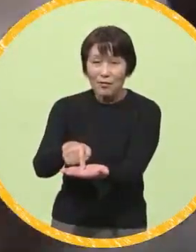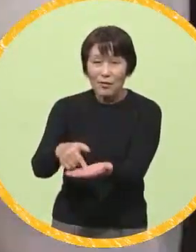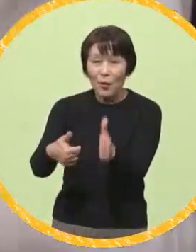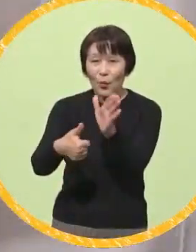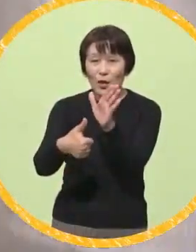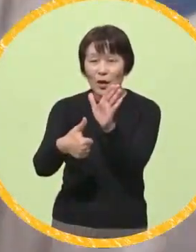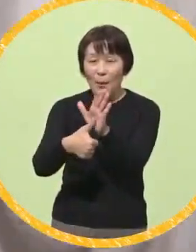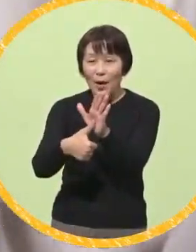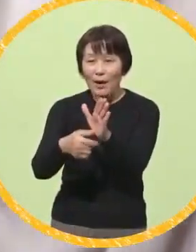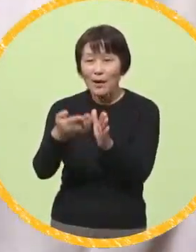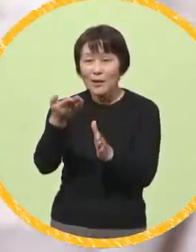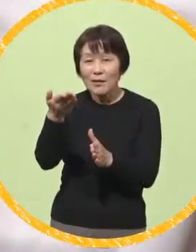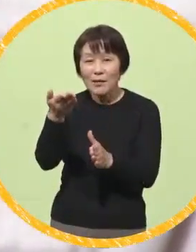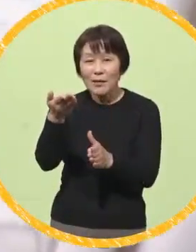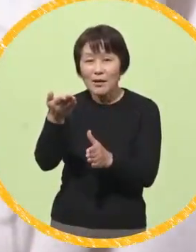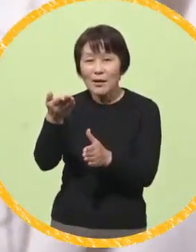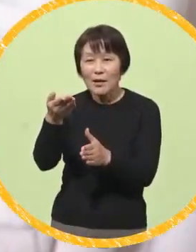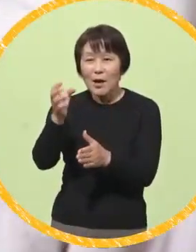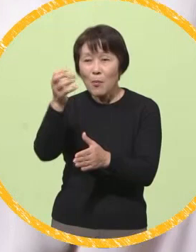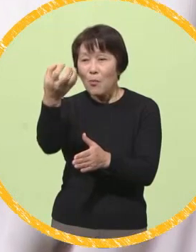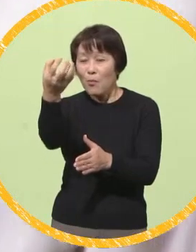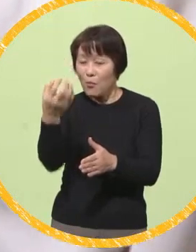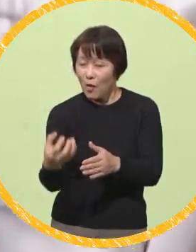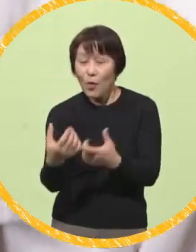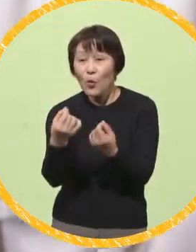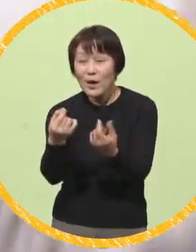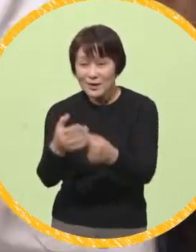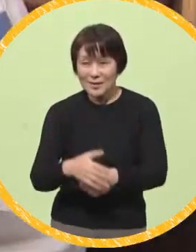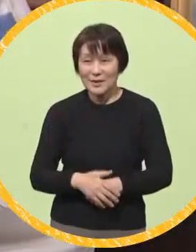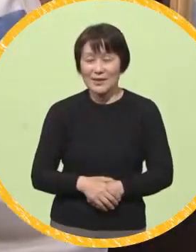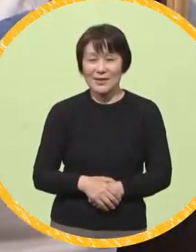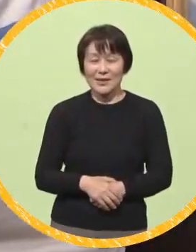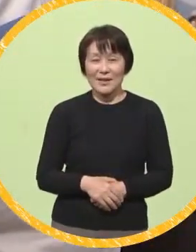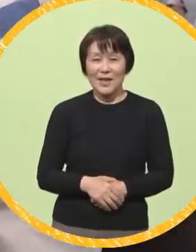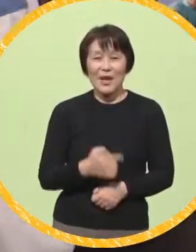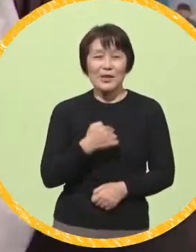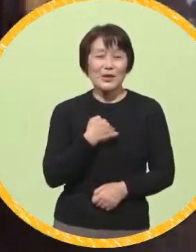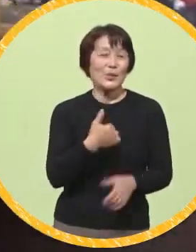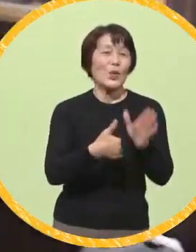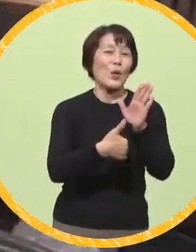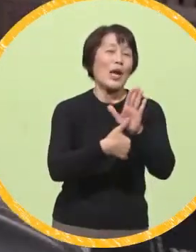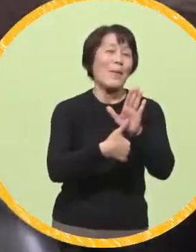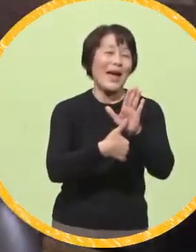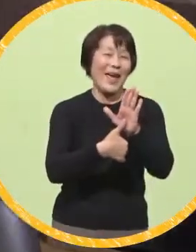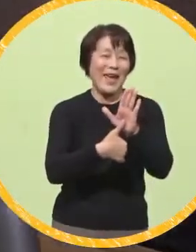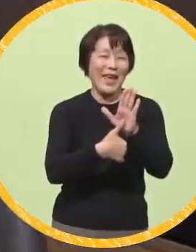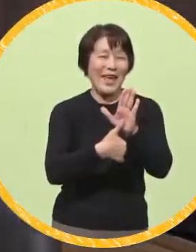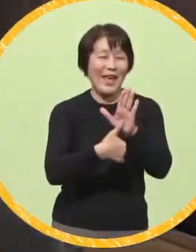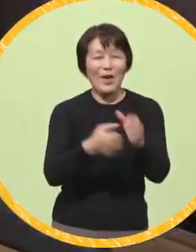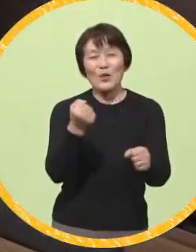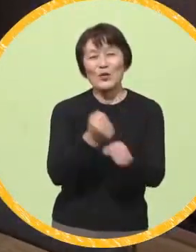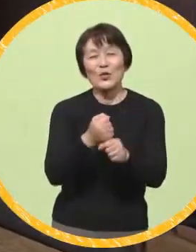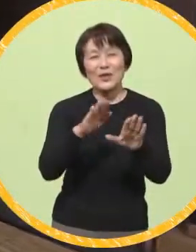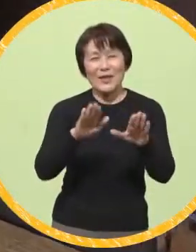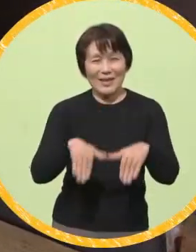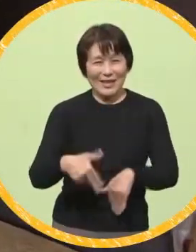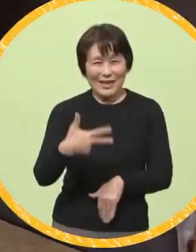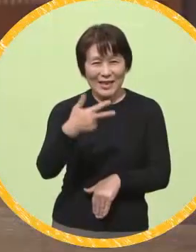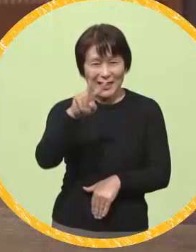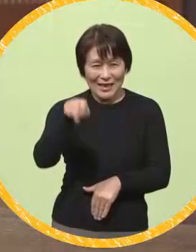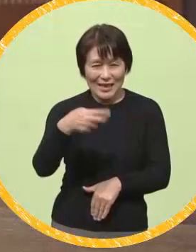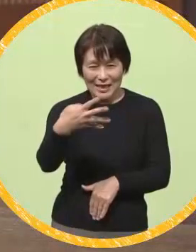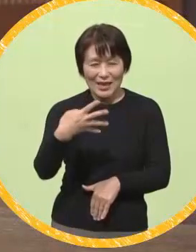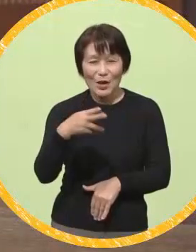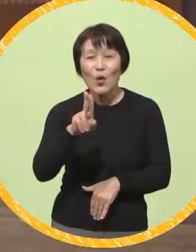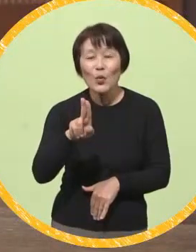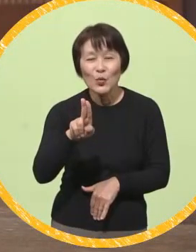あれこれ同じじゃないですか？ はい、自分のブランドになりまして、涼っていうブランドで今お